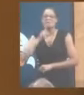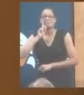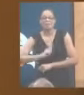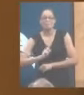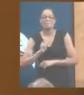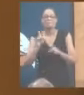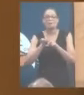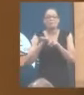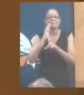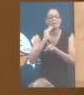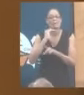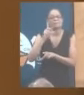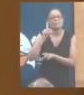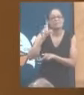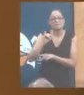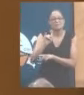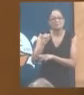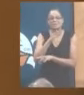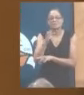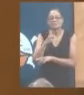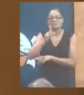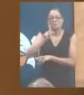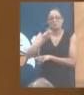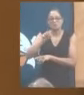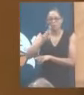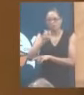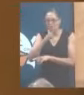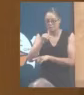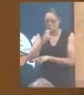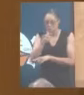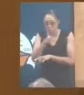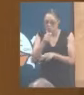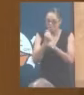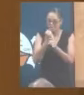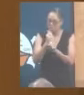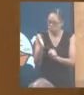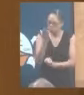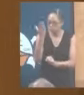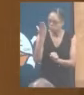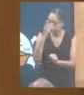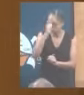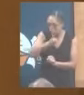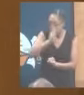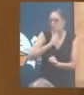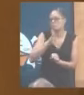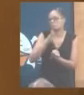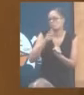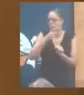tout mon soutien et elle fait un travail tout à fait exceptionnel que nous devrions soutenir.